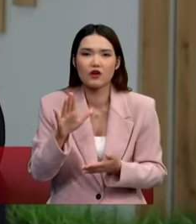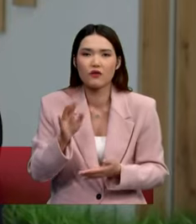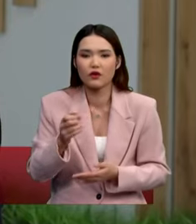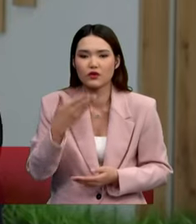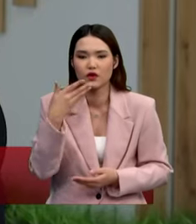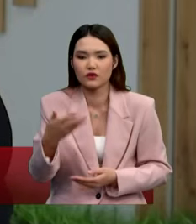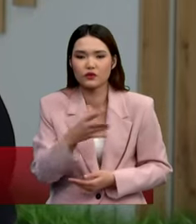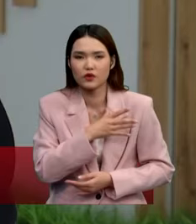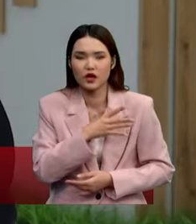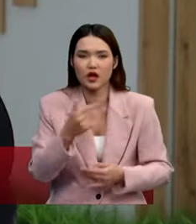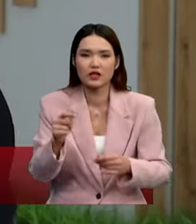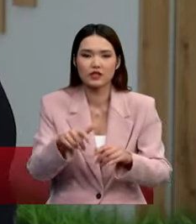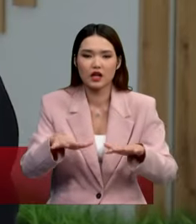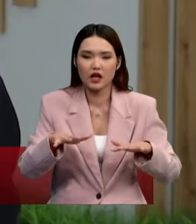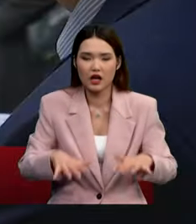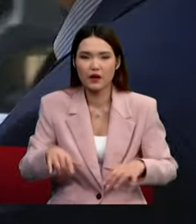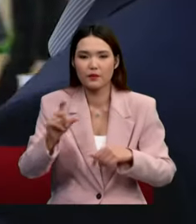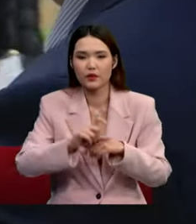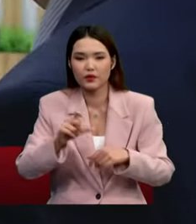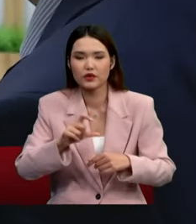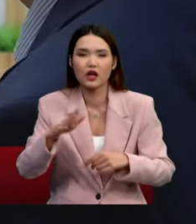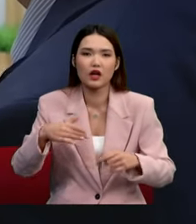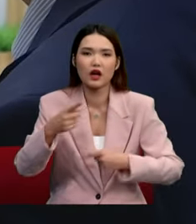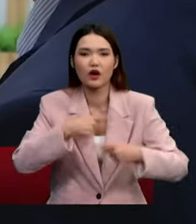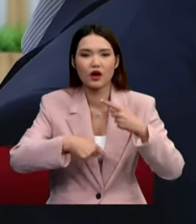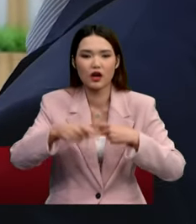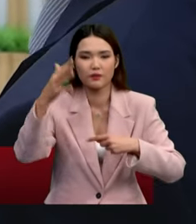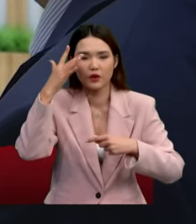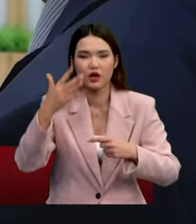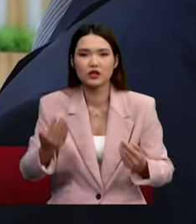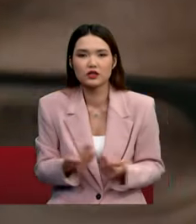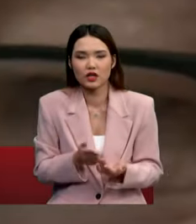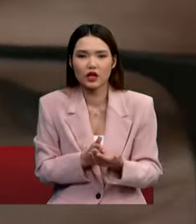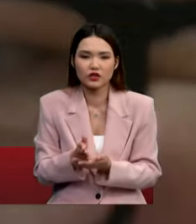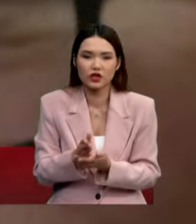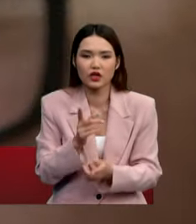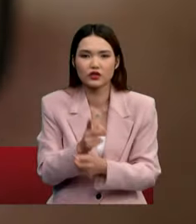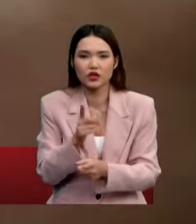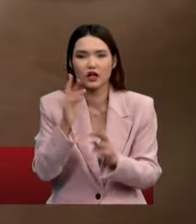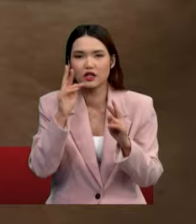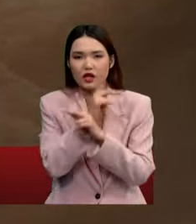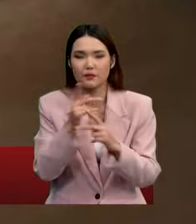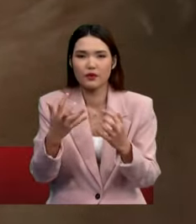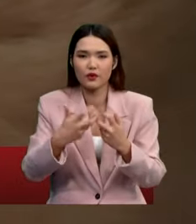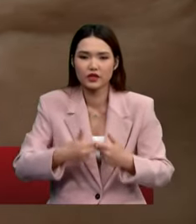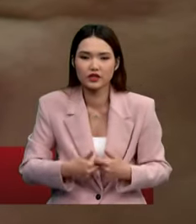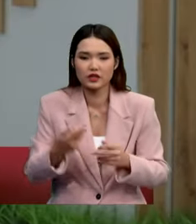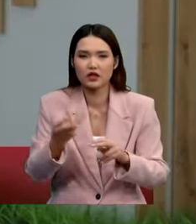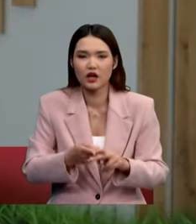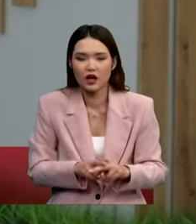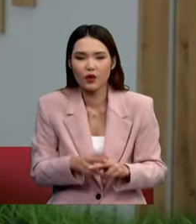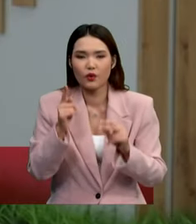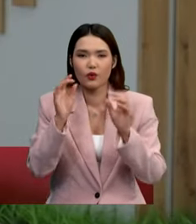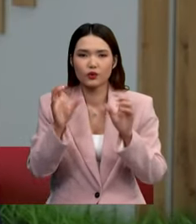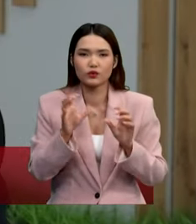екен. Қоғам қайраткері Ауыт Мұхибек елге ораламын дегендерге өңір бойынша шектеу қою дұрыс емес дейді. Айтуынша, бұл ата